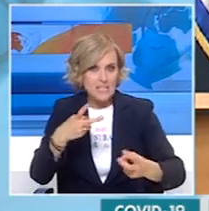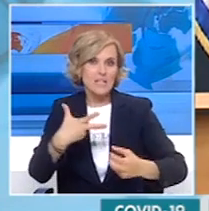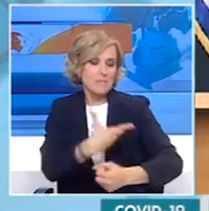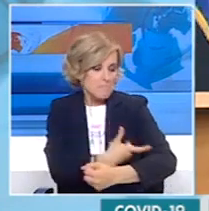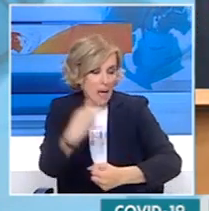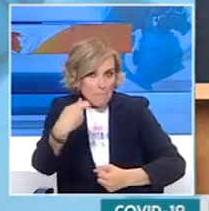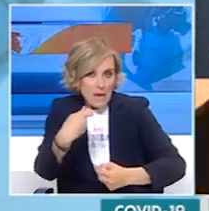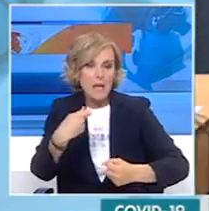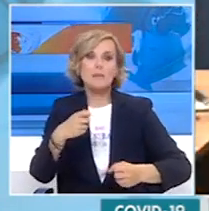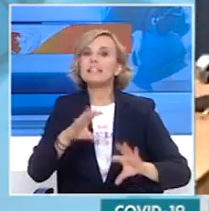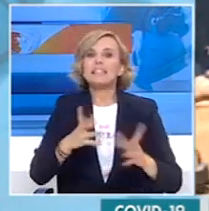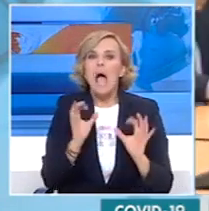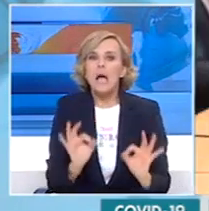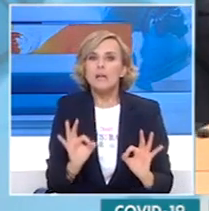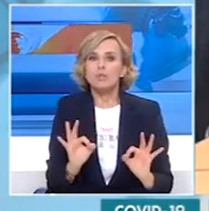δικαιούχοι?